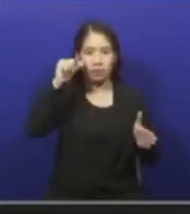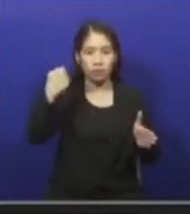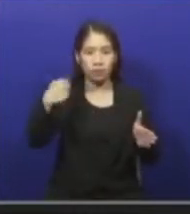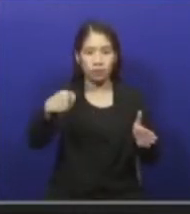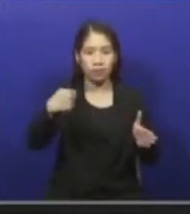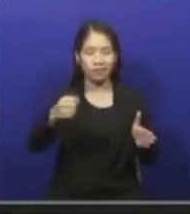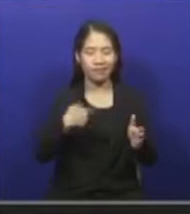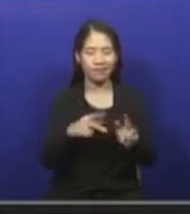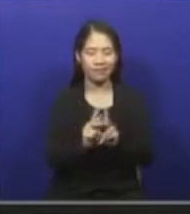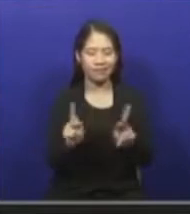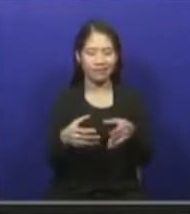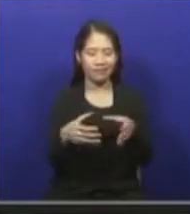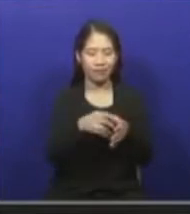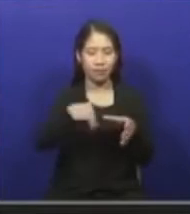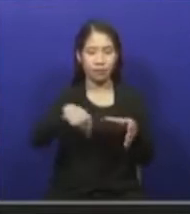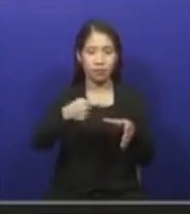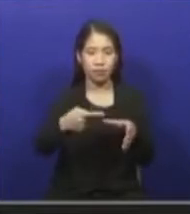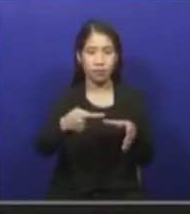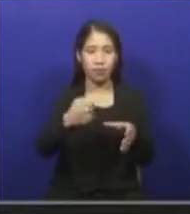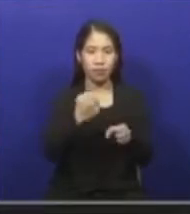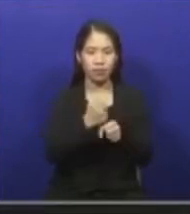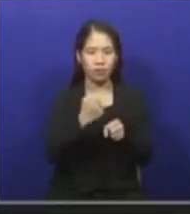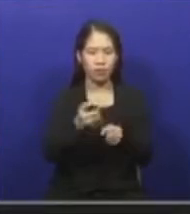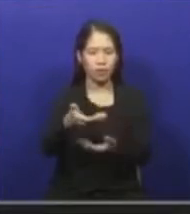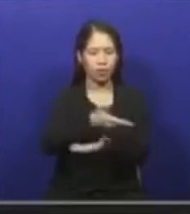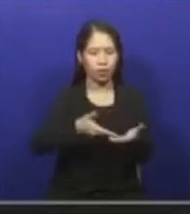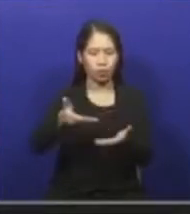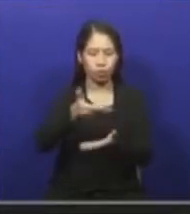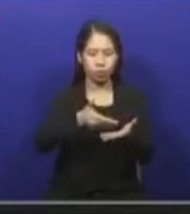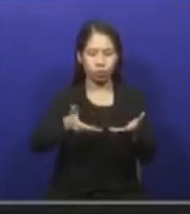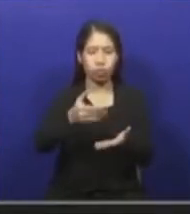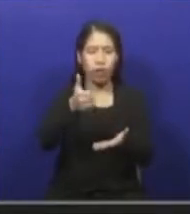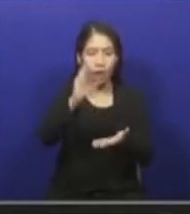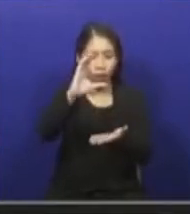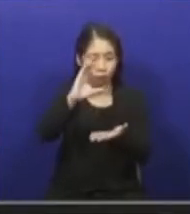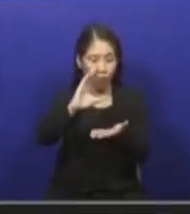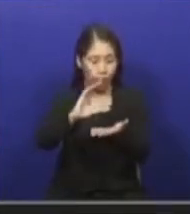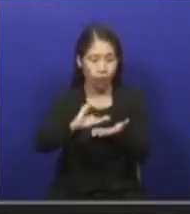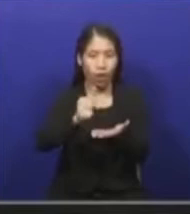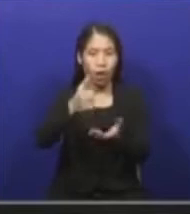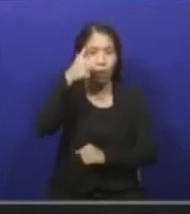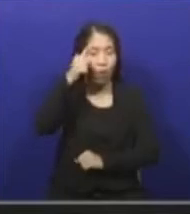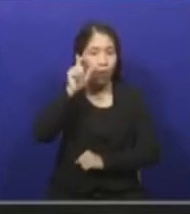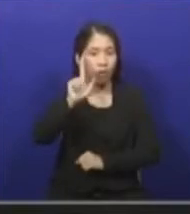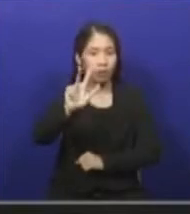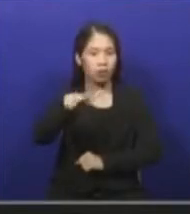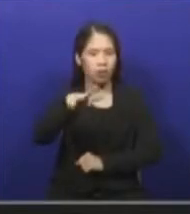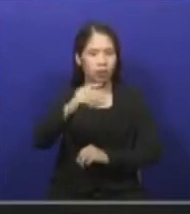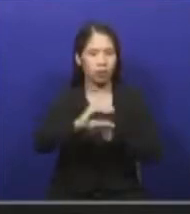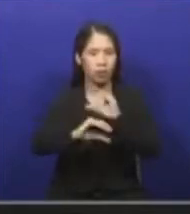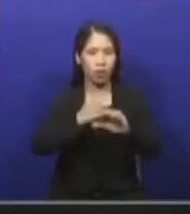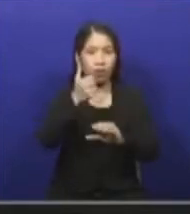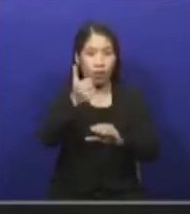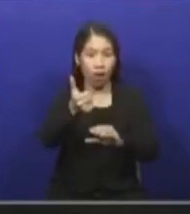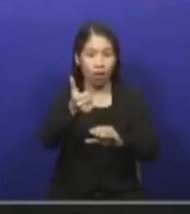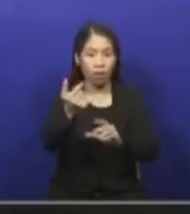คณะกรรมการชุดนี้จะสามารถคัดกรองโครงการเฉลี่ย 3,000 กว่าโครงการต่อวันจะล้อมรั้วป้องกันผลั